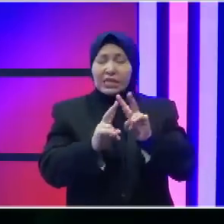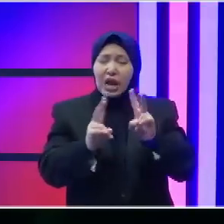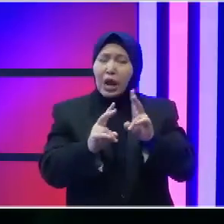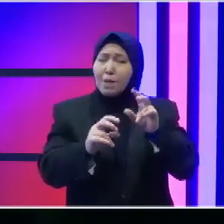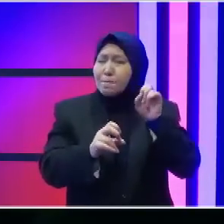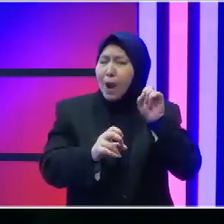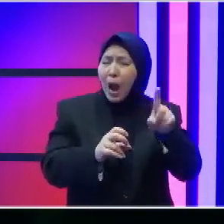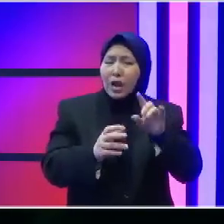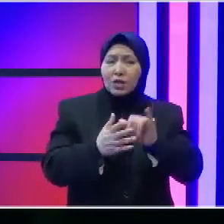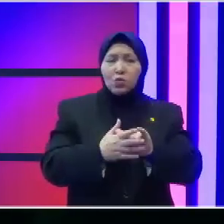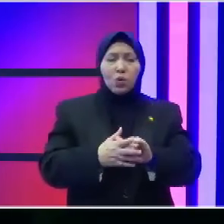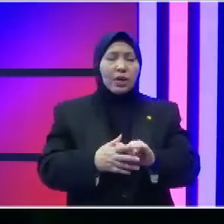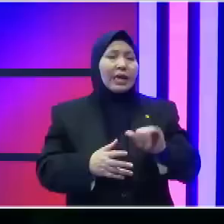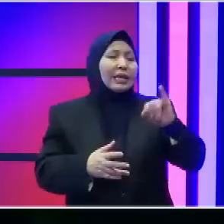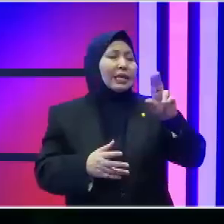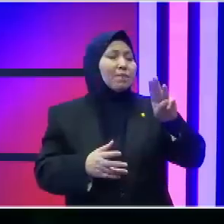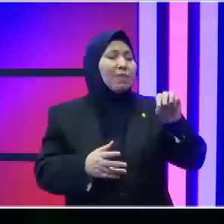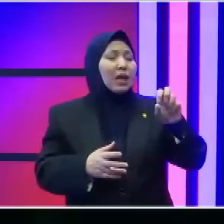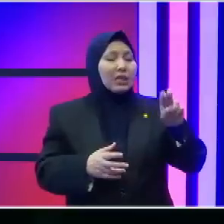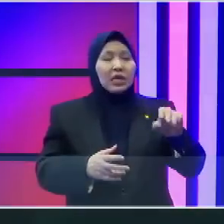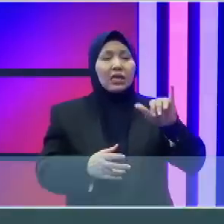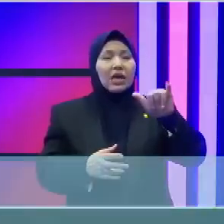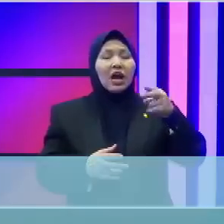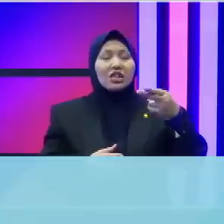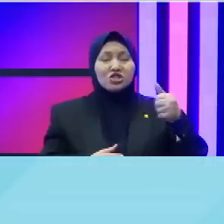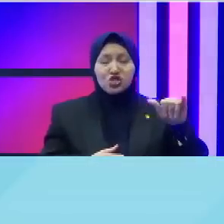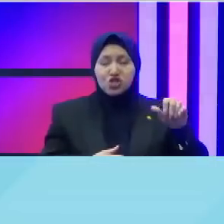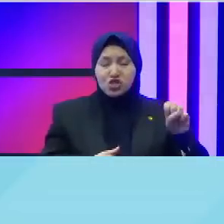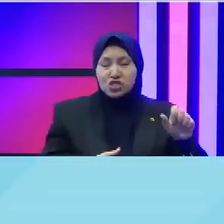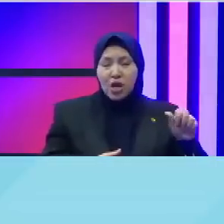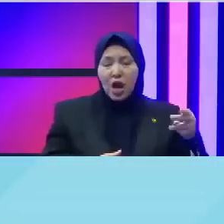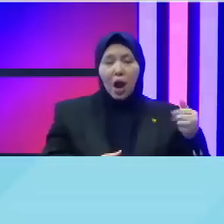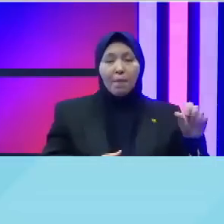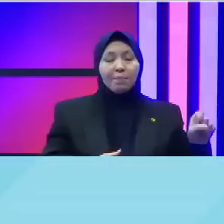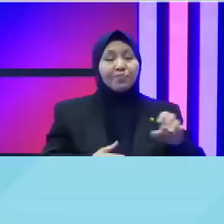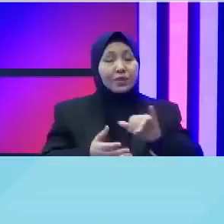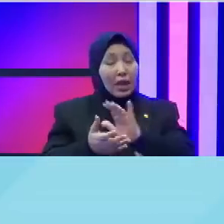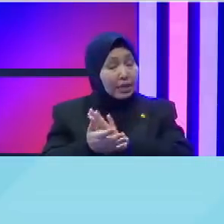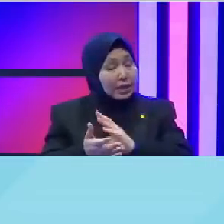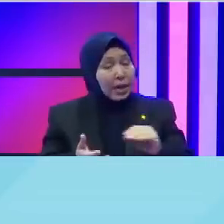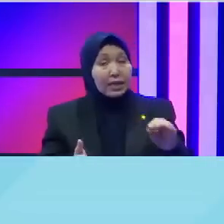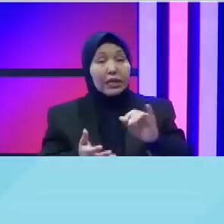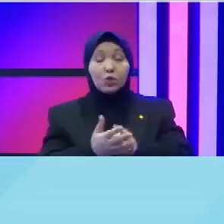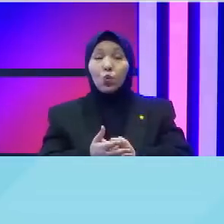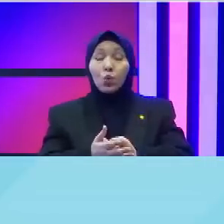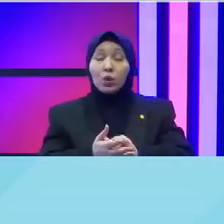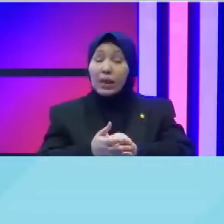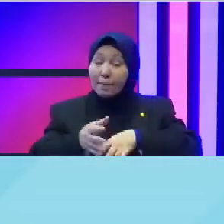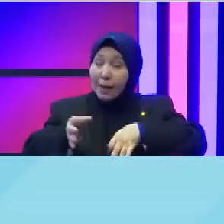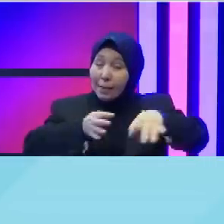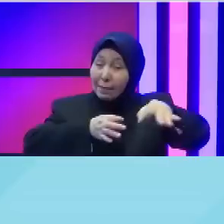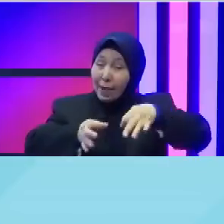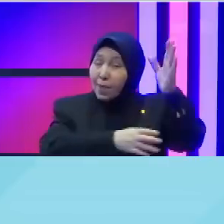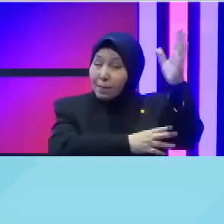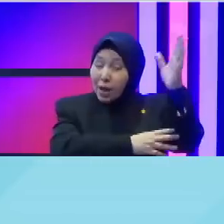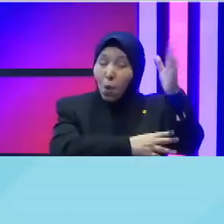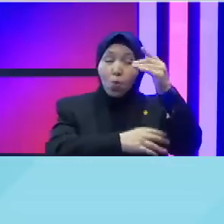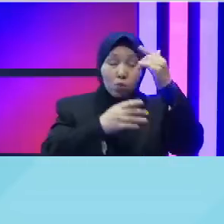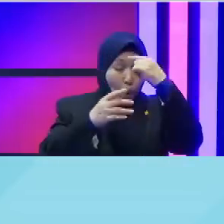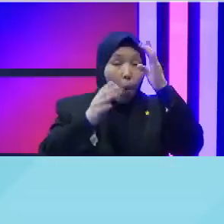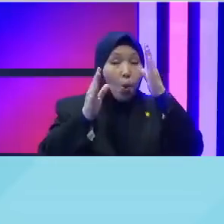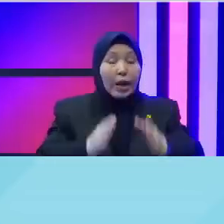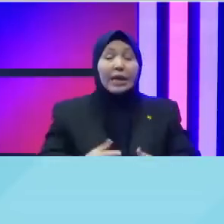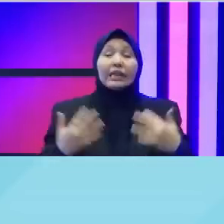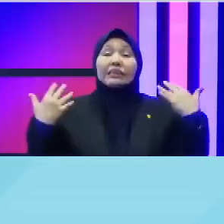situ ialah liman yakhsha. Liman yakhsha. Ya. Tazkirah ini kepada orang yang takut pada